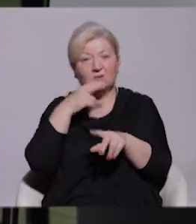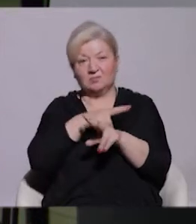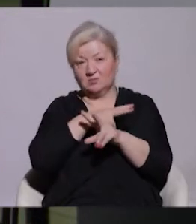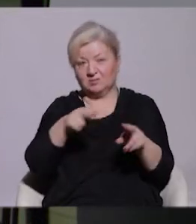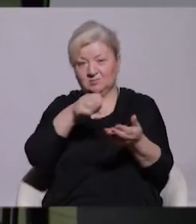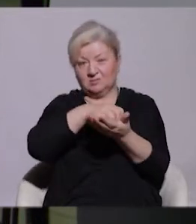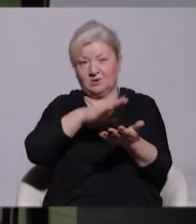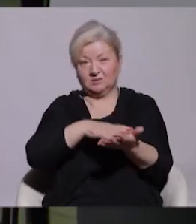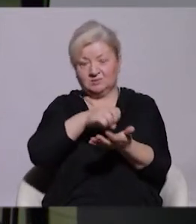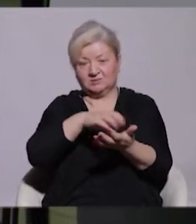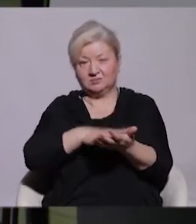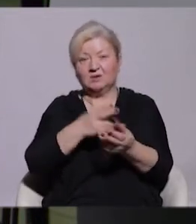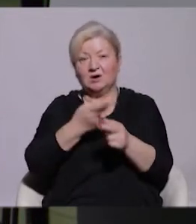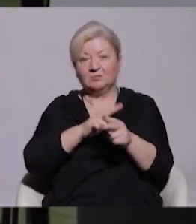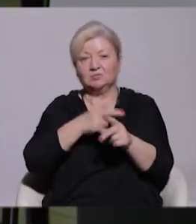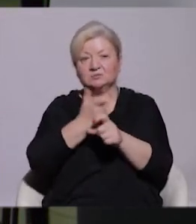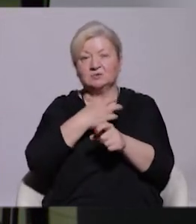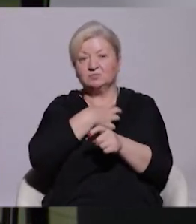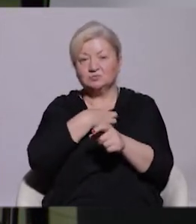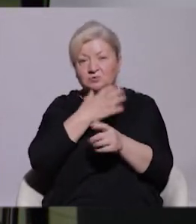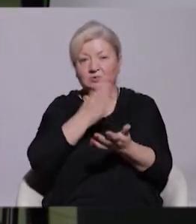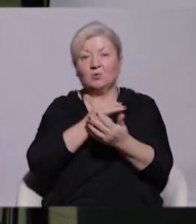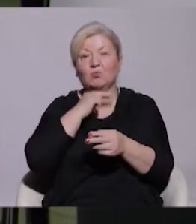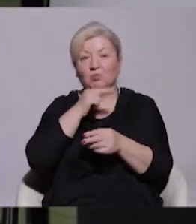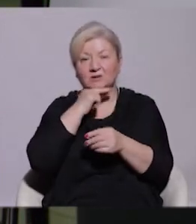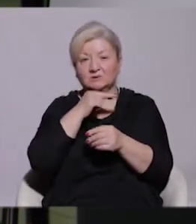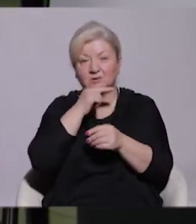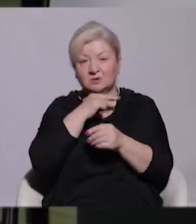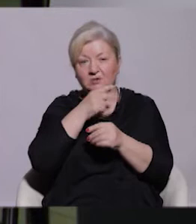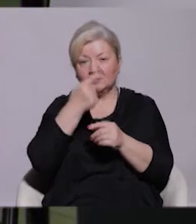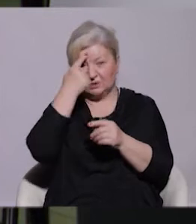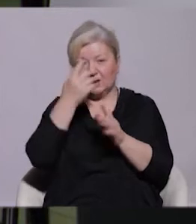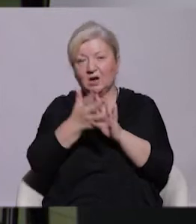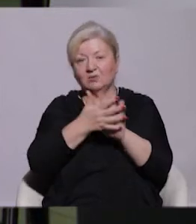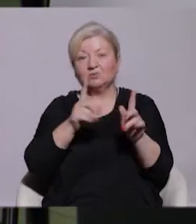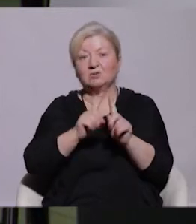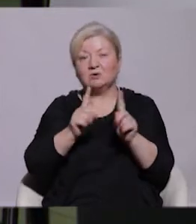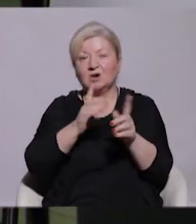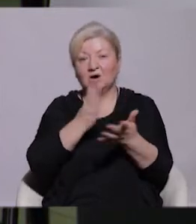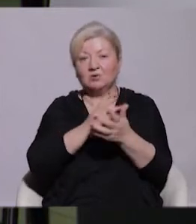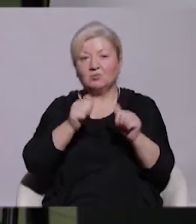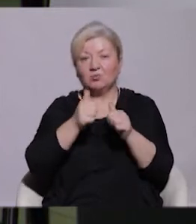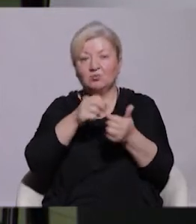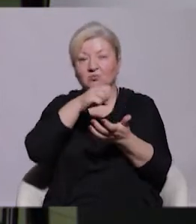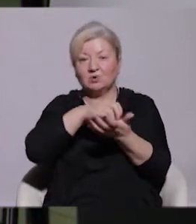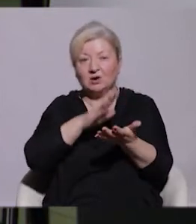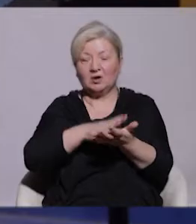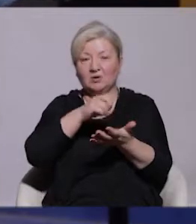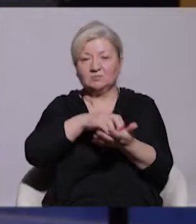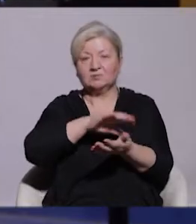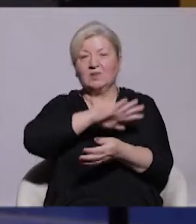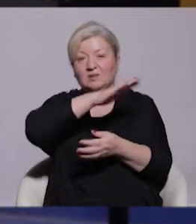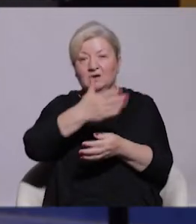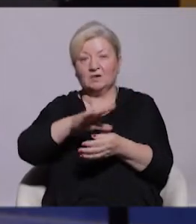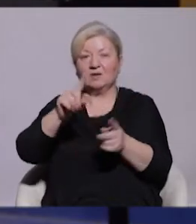ერთნაირად აღიწერება. ამიტომ ძალიან მნიშვნელოვანია, რომ ყურადღებით გავიგოთ თუ რა არის, როგორ ავხწერთ ჩვენ ტალღებს და